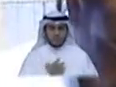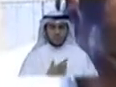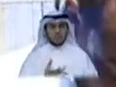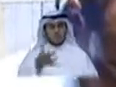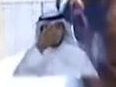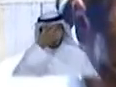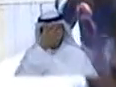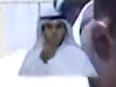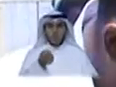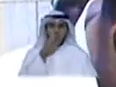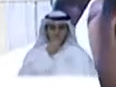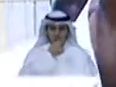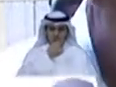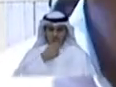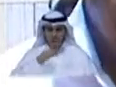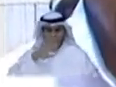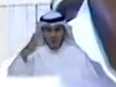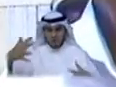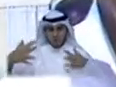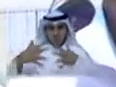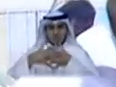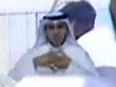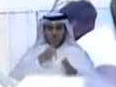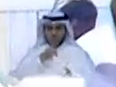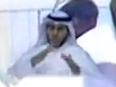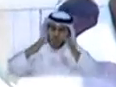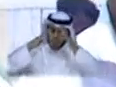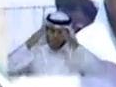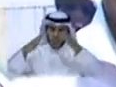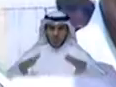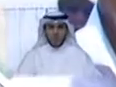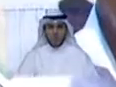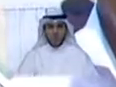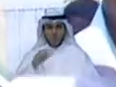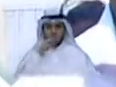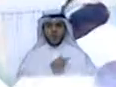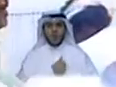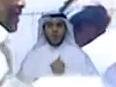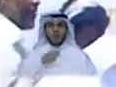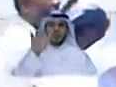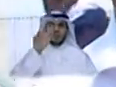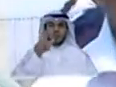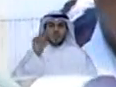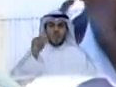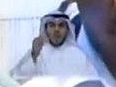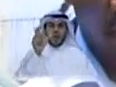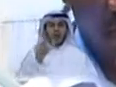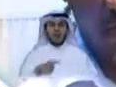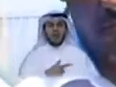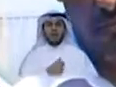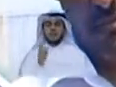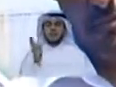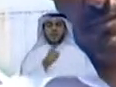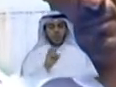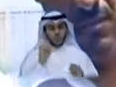الكويتية برئاسة الدكتور محمد الشرهان. لهم الشكر الجزيل منا في محافظة عدن، ونخص بالذكر من كل